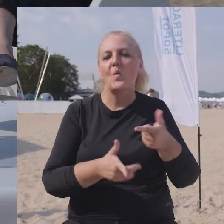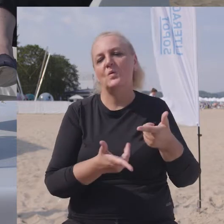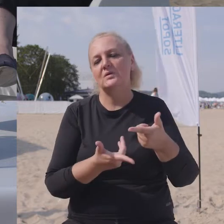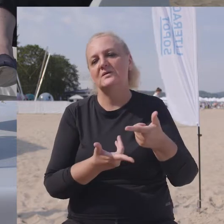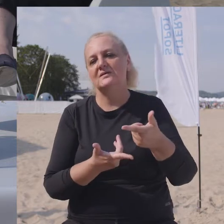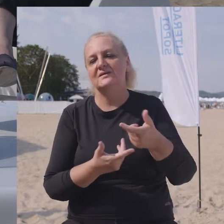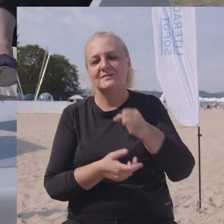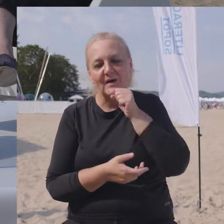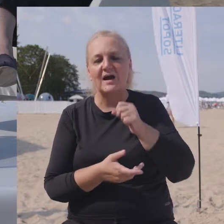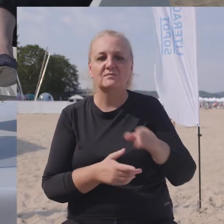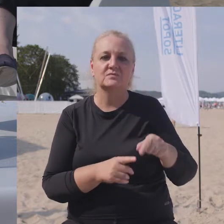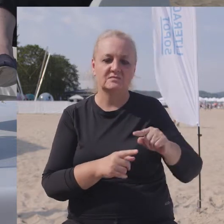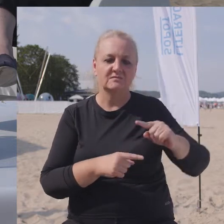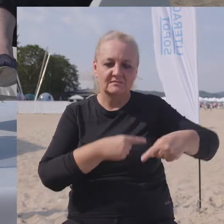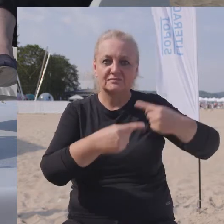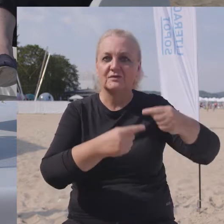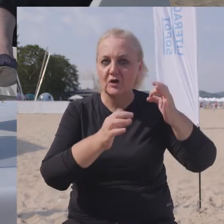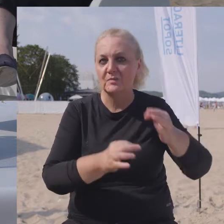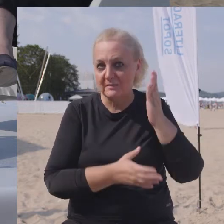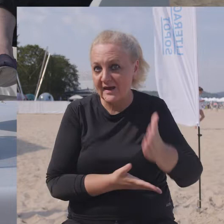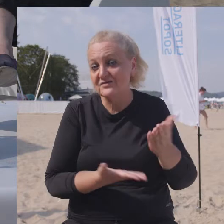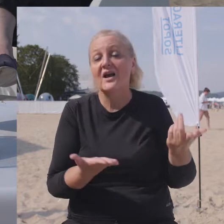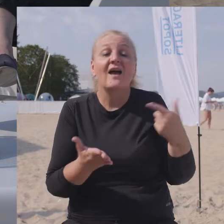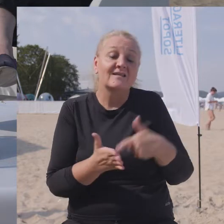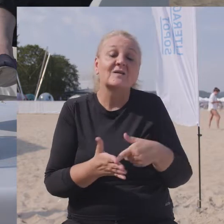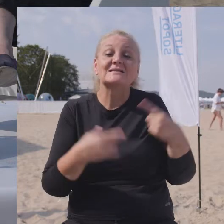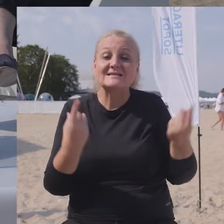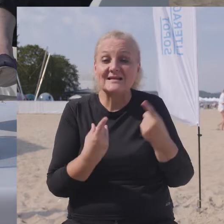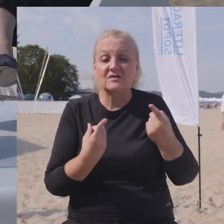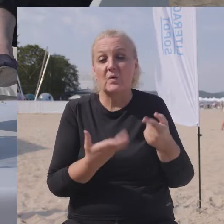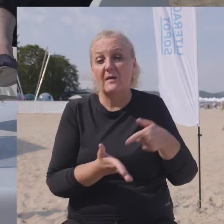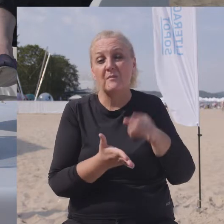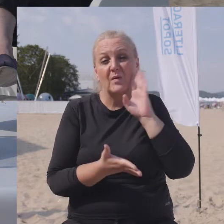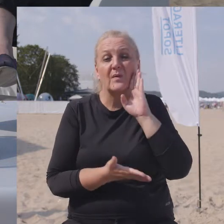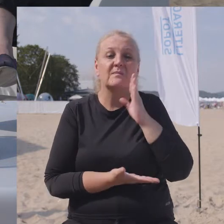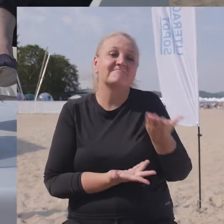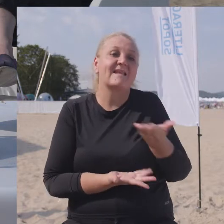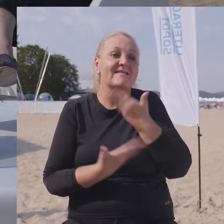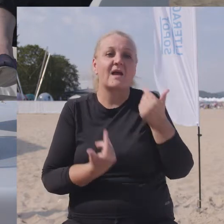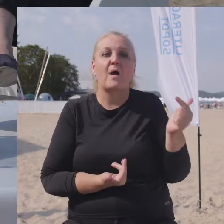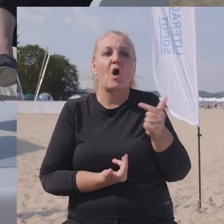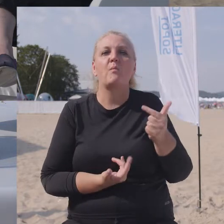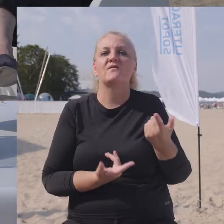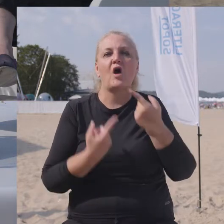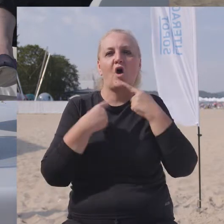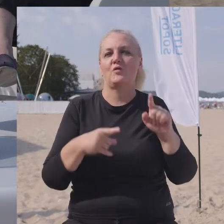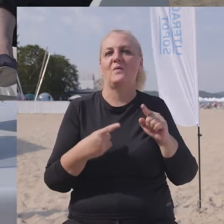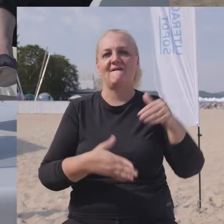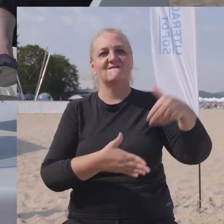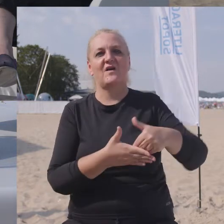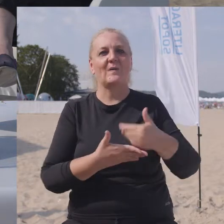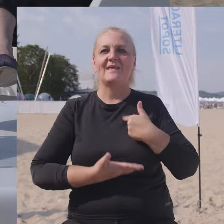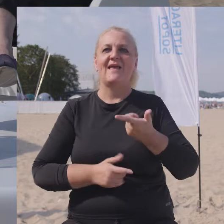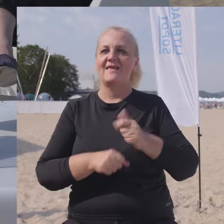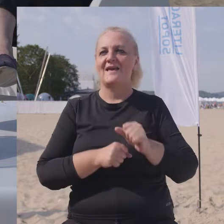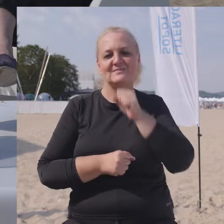ile jest to proces odtwarzalny i sytuacja, w której no właśnie już nie mamy takiego obowiązku odpowiedzialności za